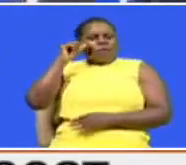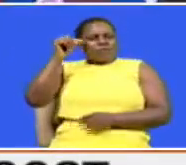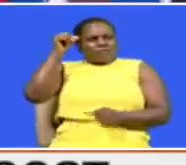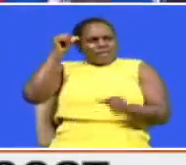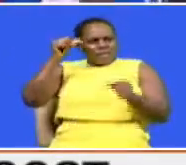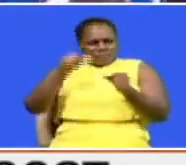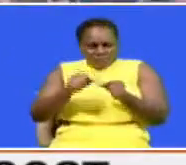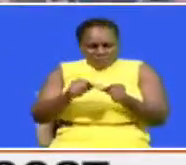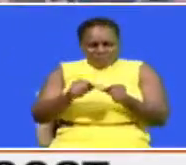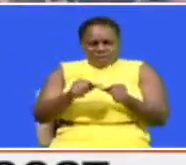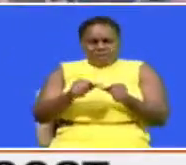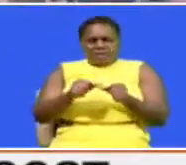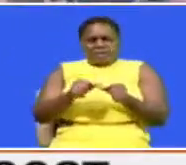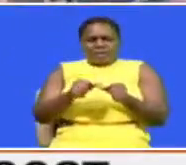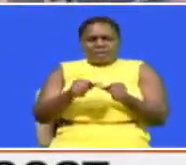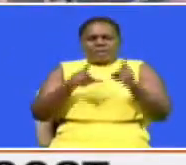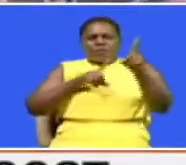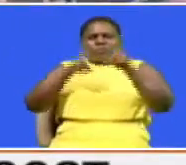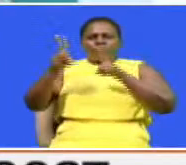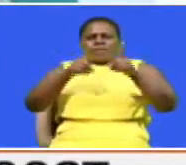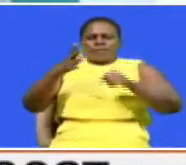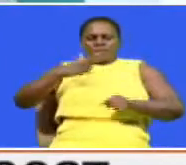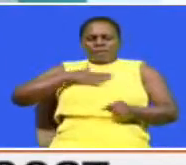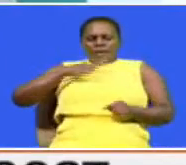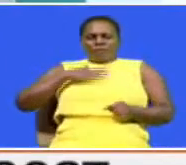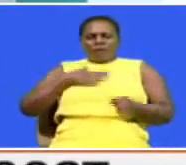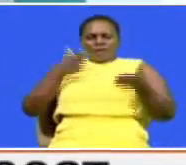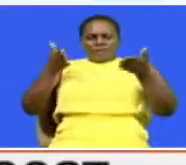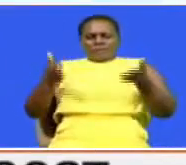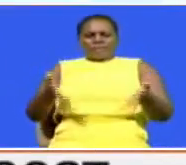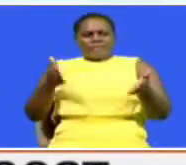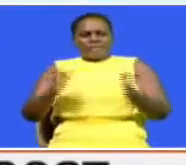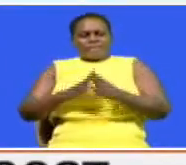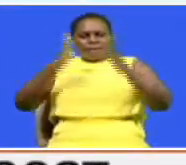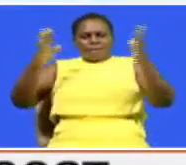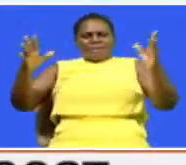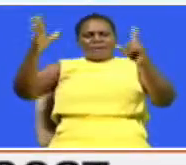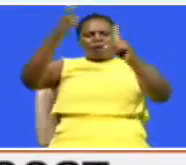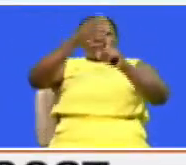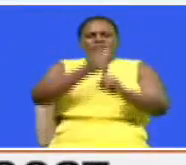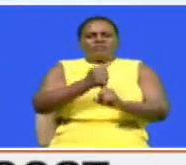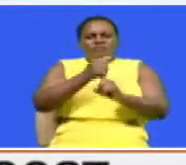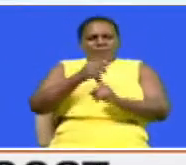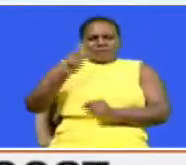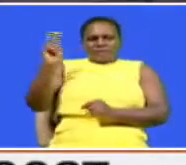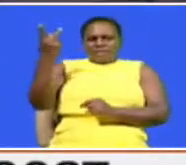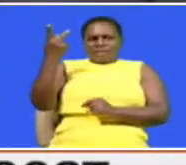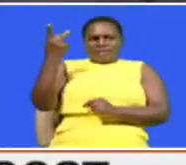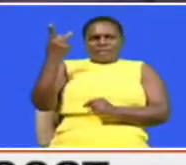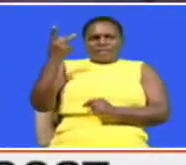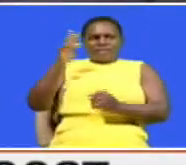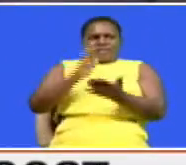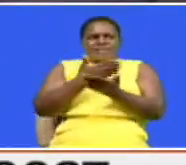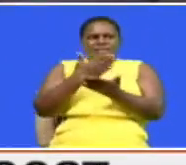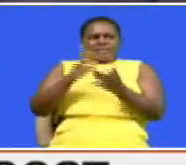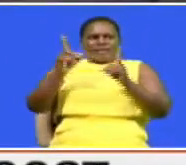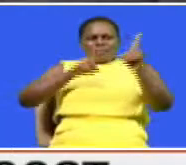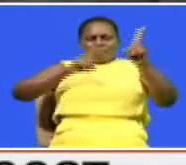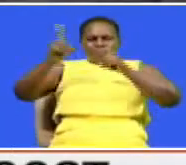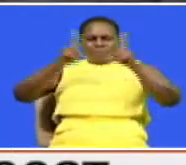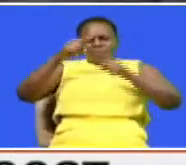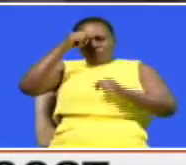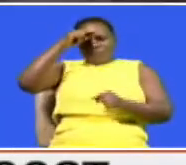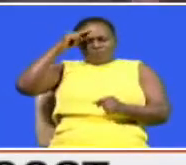imefunguka kwa ajili ya utalii wetu. Hii ni jambo moja kuu sana kwetu sisi kama sekta ya utalii